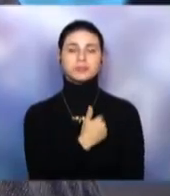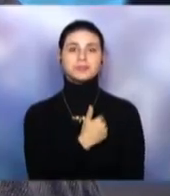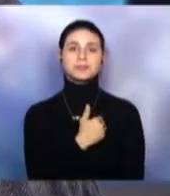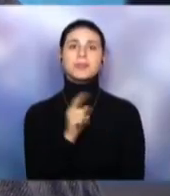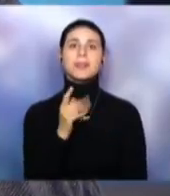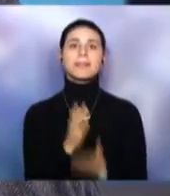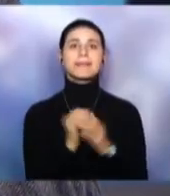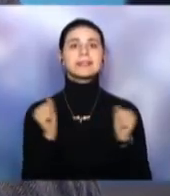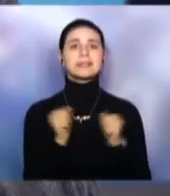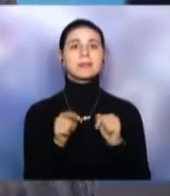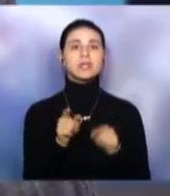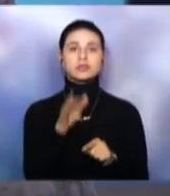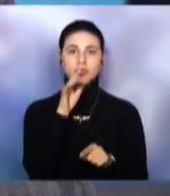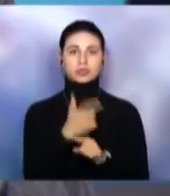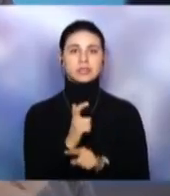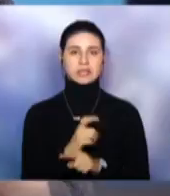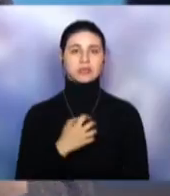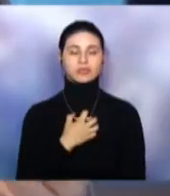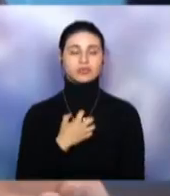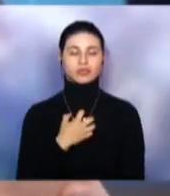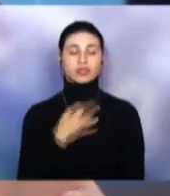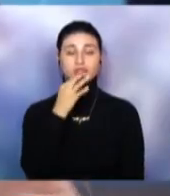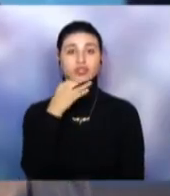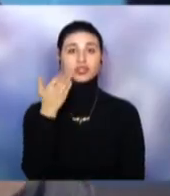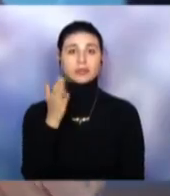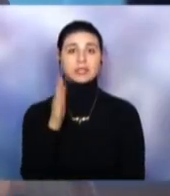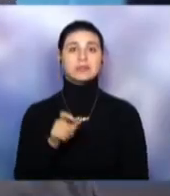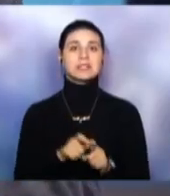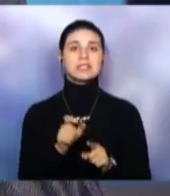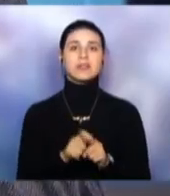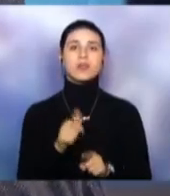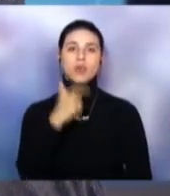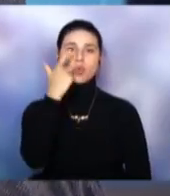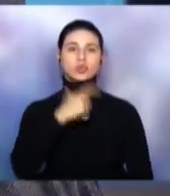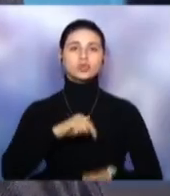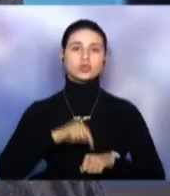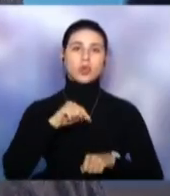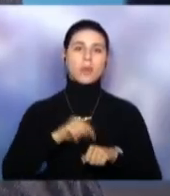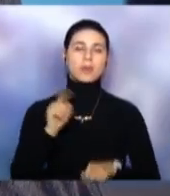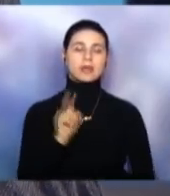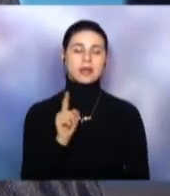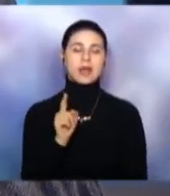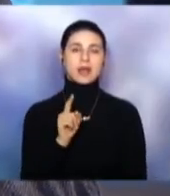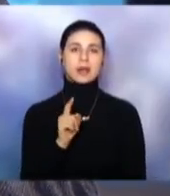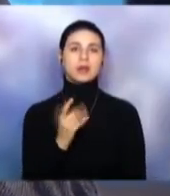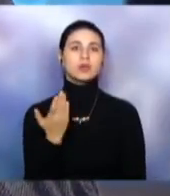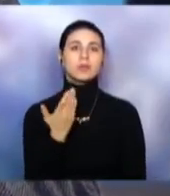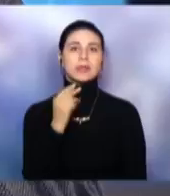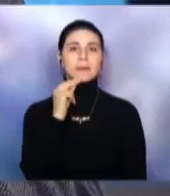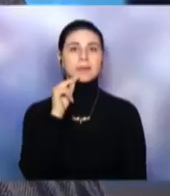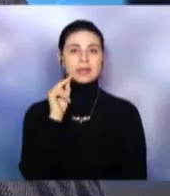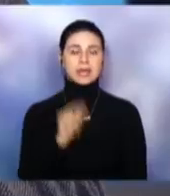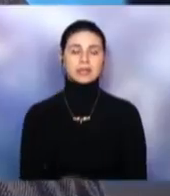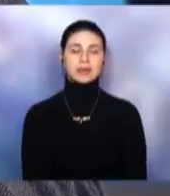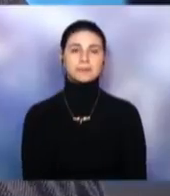აქცენტს ზამთარზე, თუმცა ალბათ ვიტყვით შემდგომ, რას ნიშნავს თვითონ ეს გვერდა სიმპტომებით გამოიხატება და რამე თითოეულ მექანიზმზე 20 სიტყვას ვიტყვით.